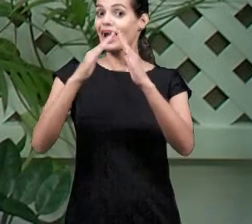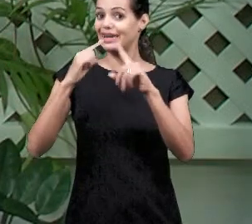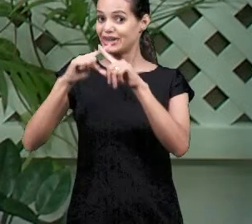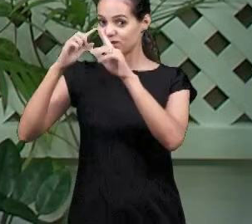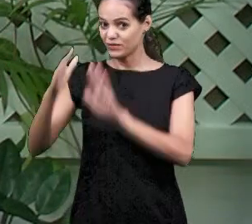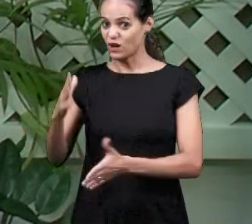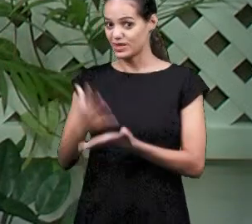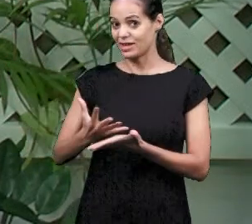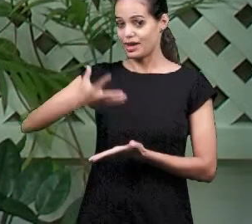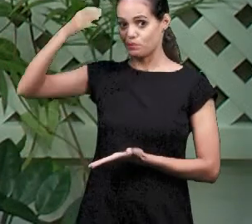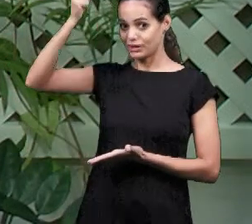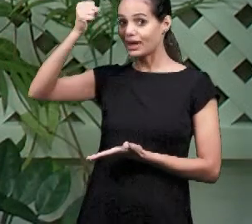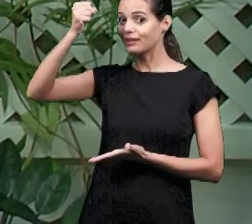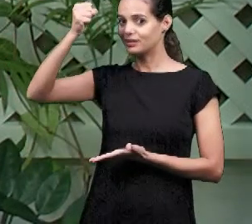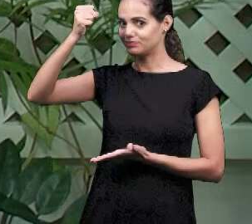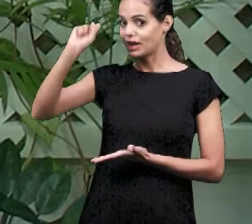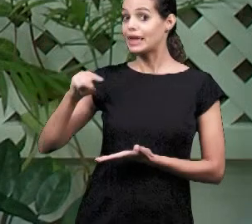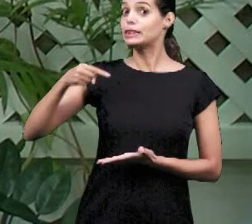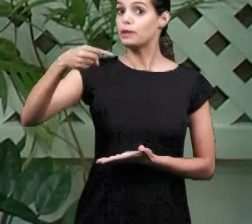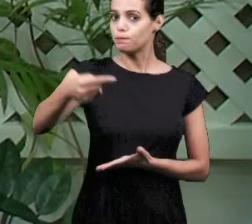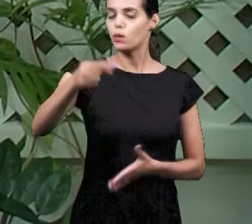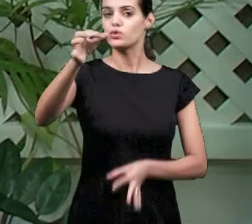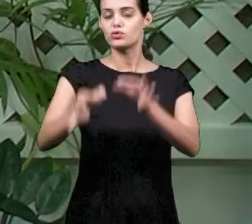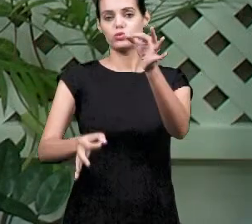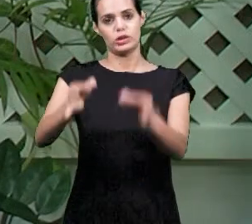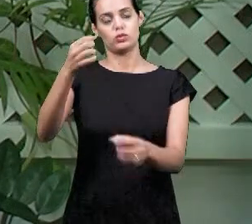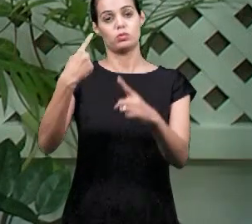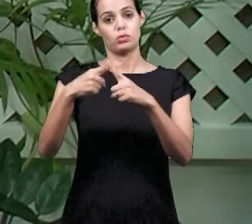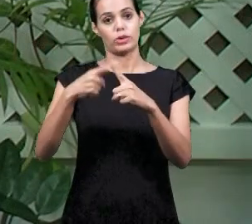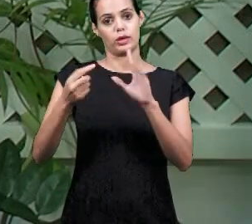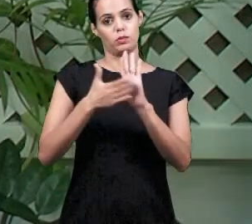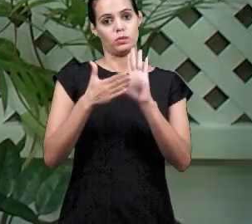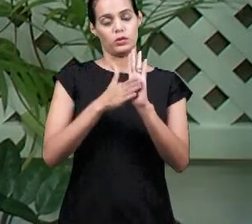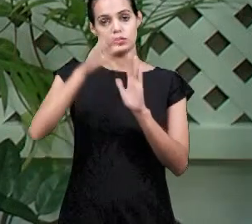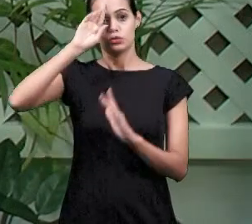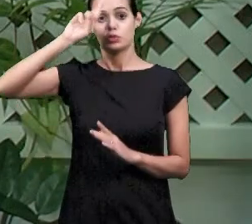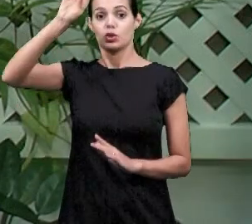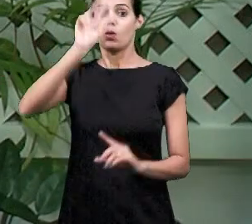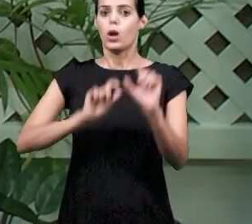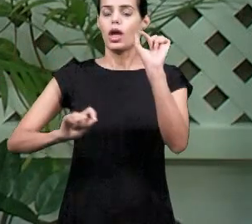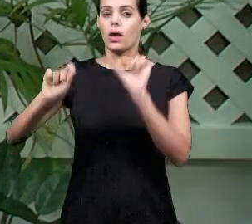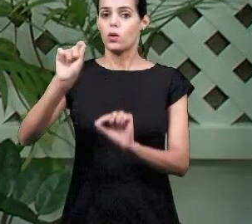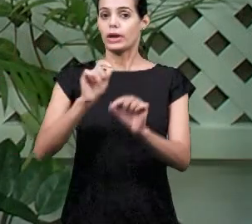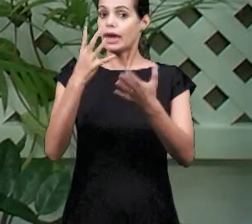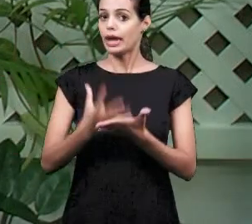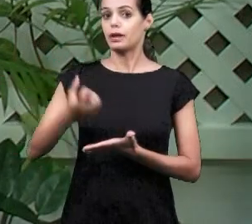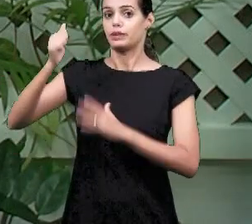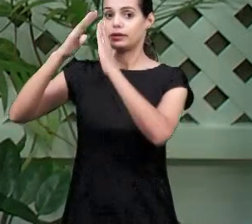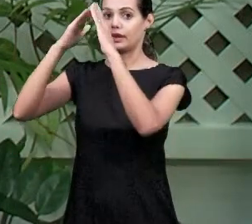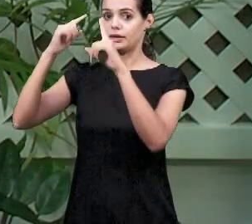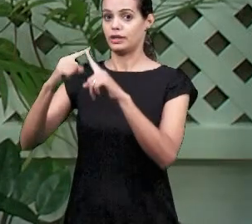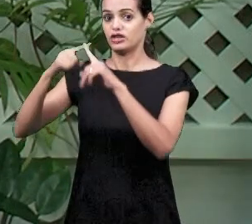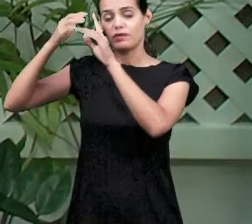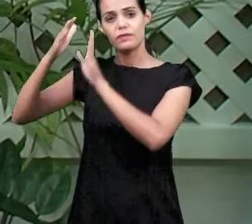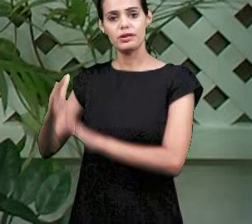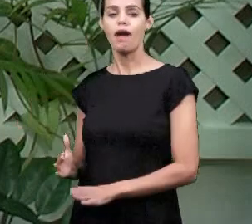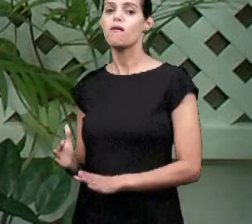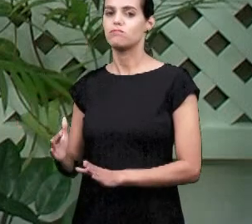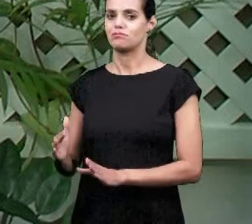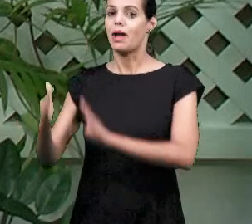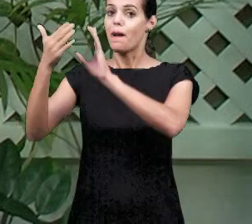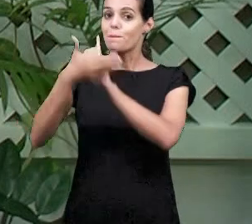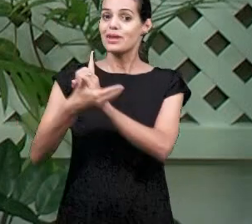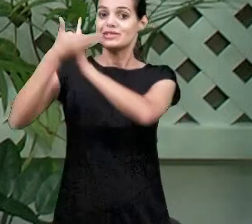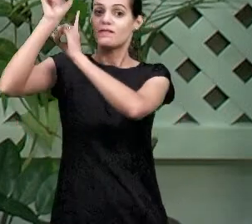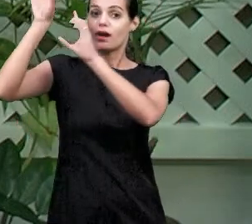croit pas, ils sont là. Mais l'homme qui prend en considération les signes, donc, il va se